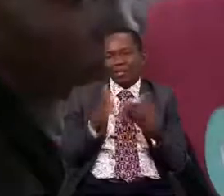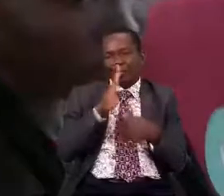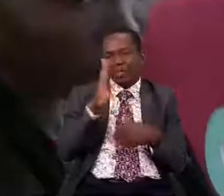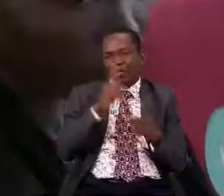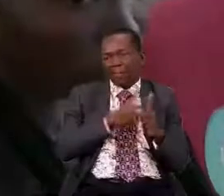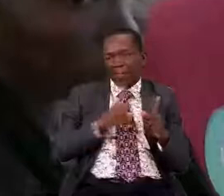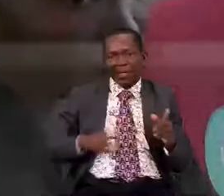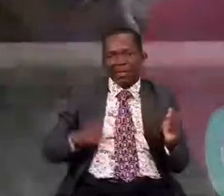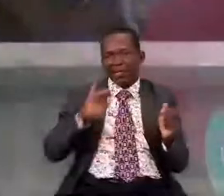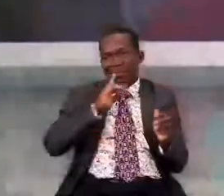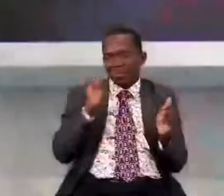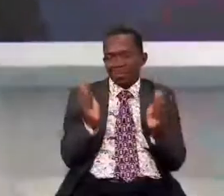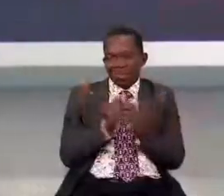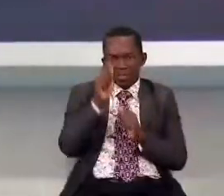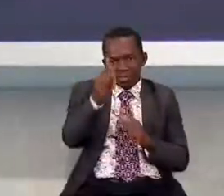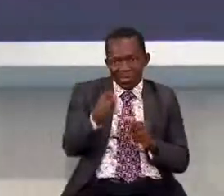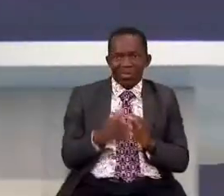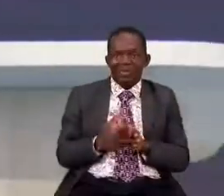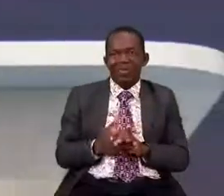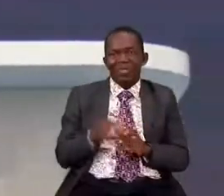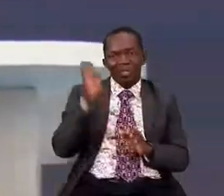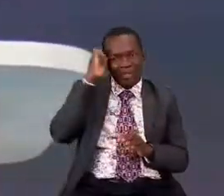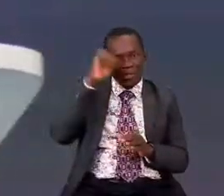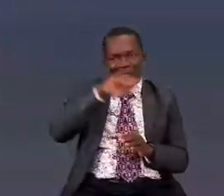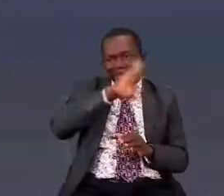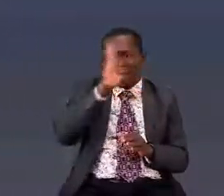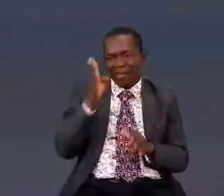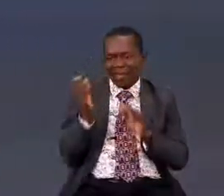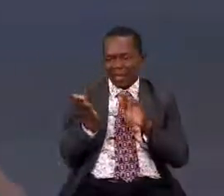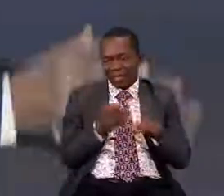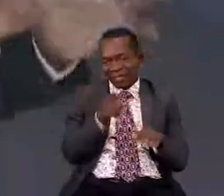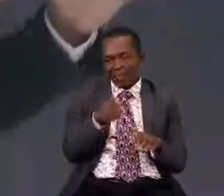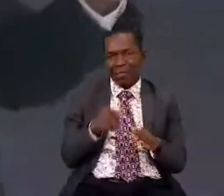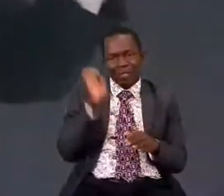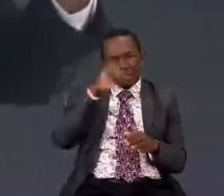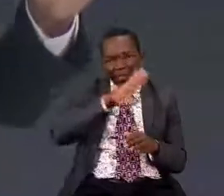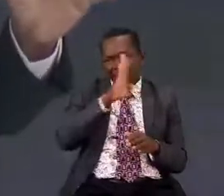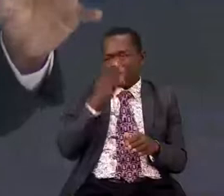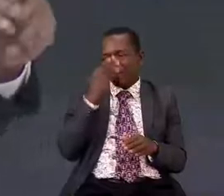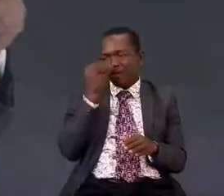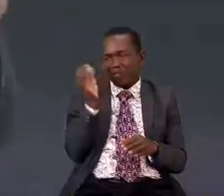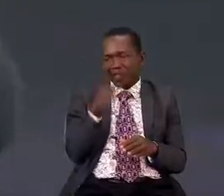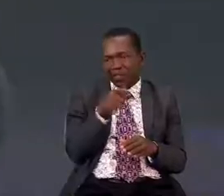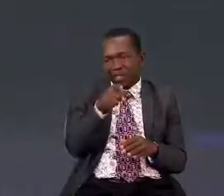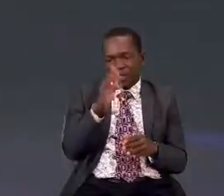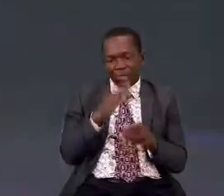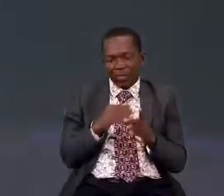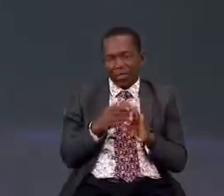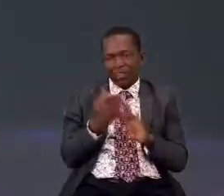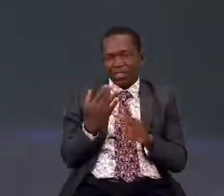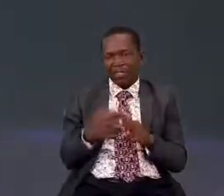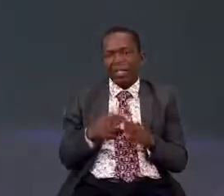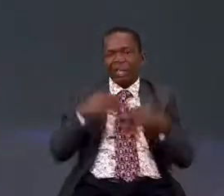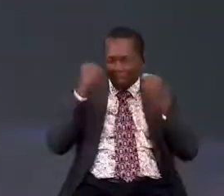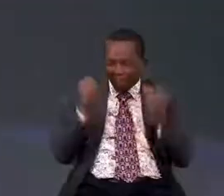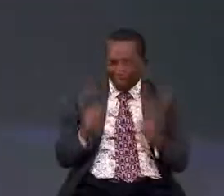jamais t'abandonner. La puissance de Dieu sera toujours avec toi. La présence du Seigneur sera toujours avec toi. La promesse